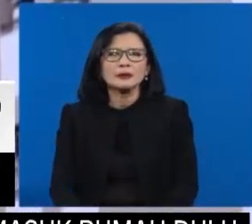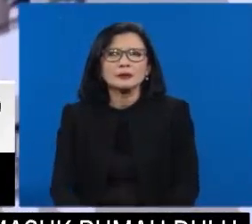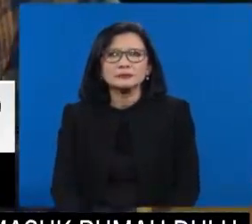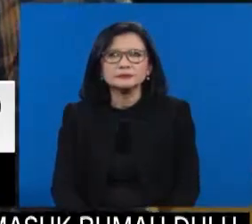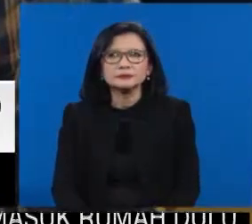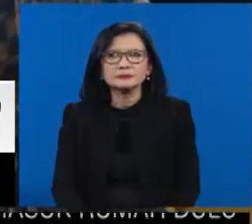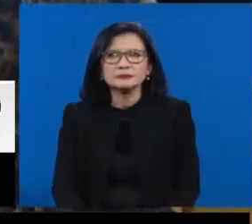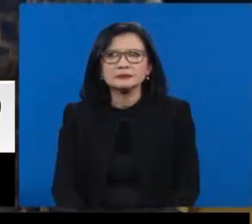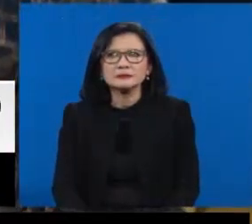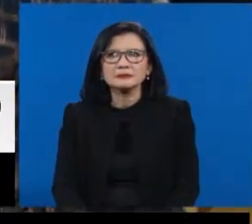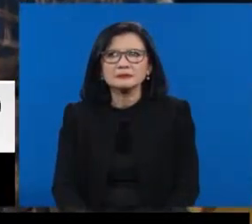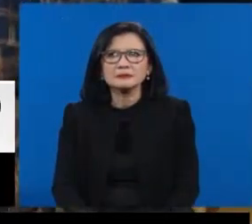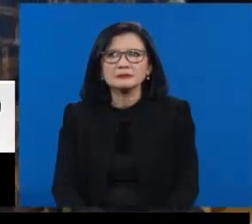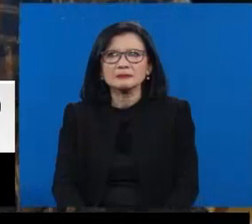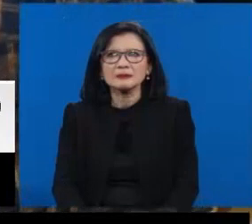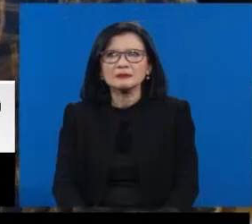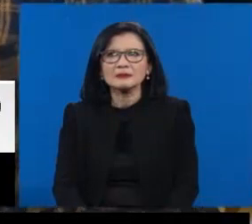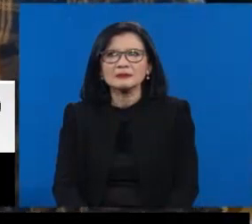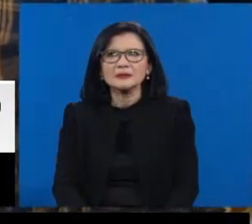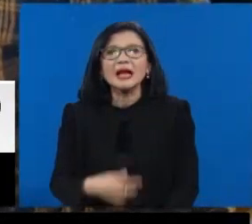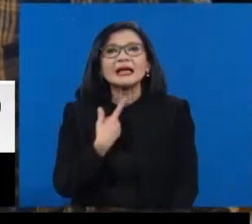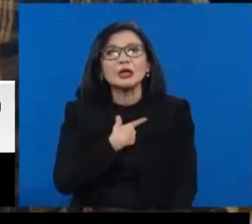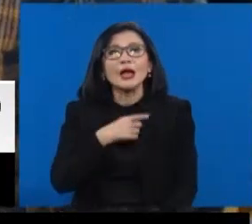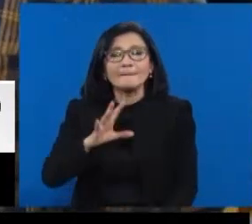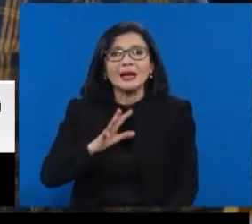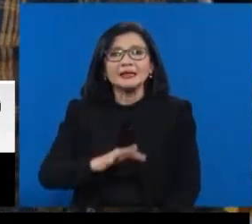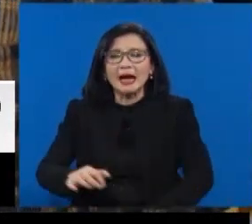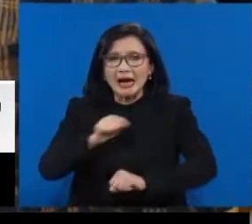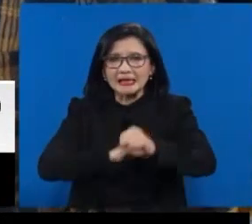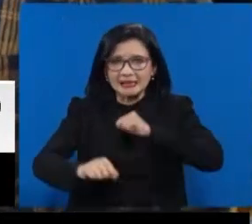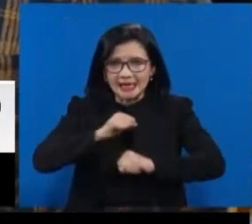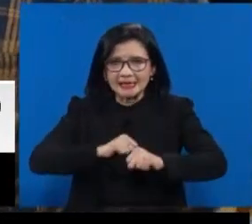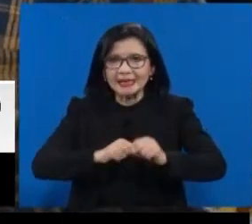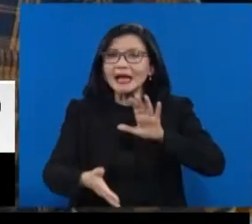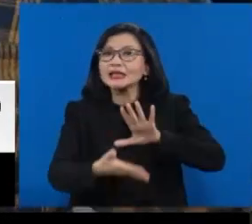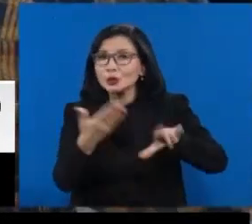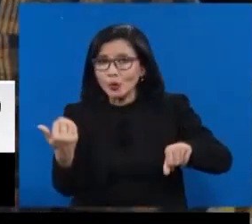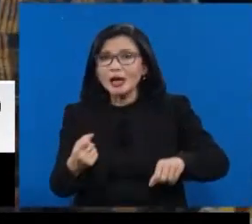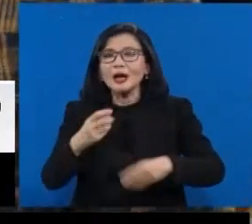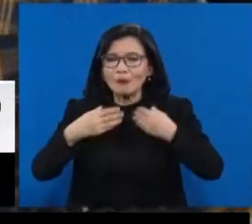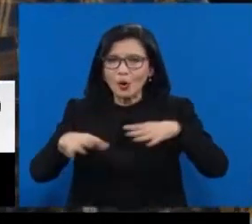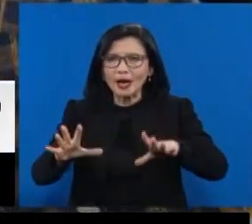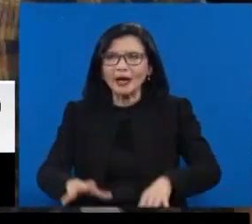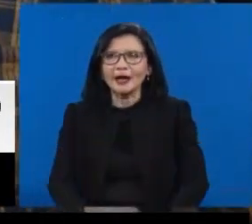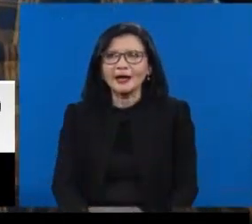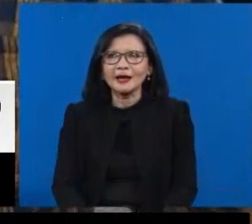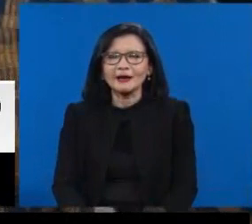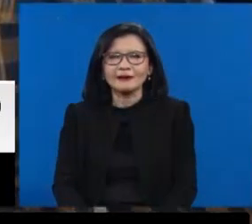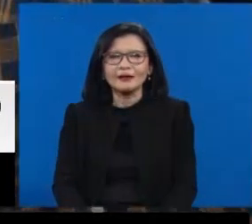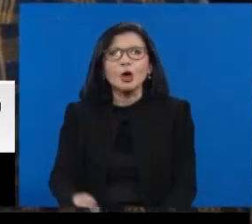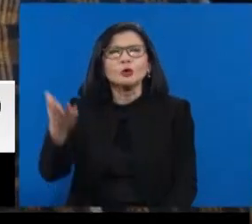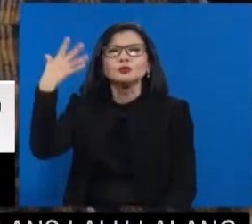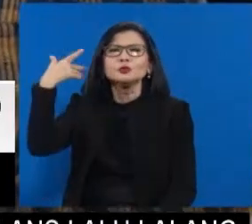Yang kita tahu kan sekarang udah banyak kegiatan luar ruangan yang sudah boleh kan. Lokasi ke kantor saya juga jauh